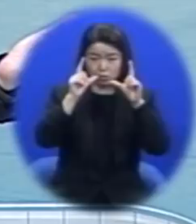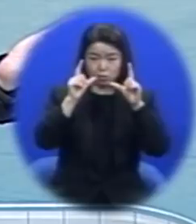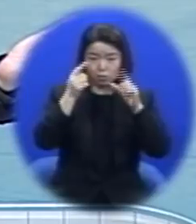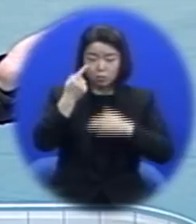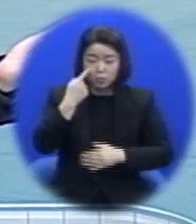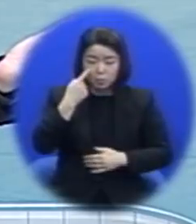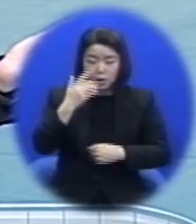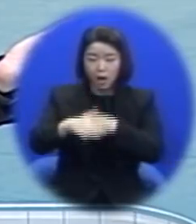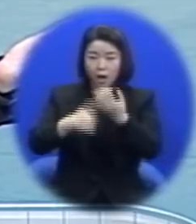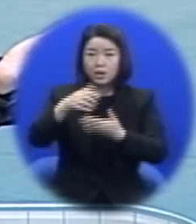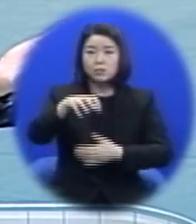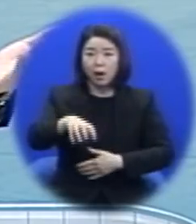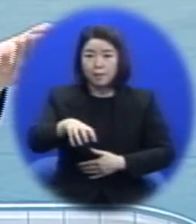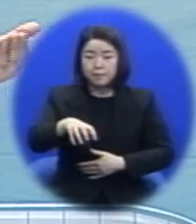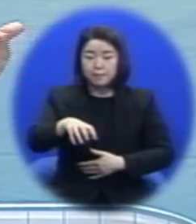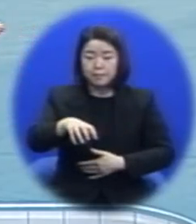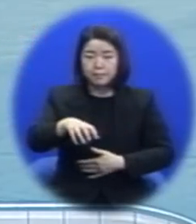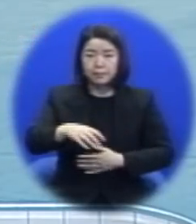하나님 앞입니다.